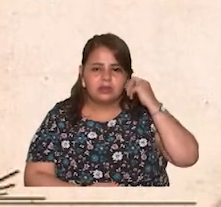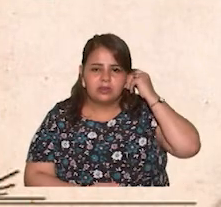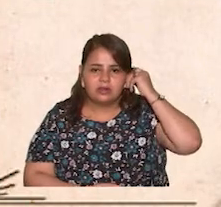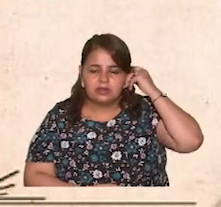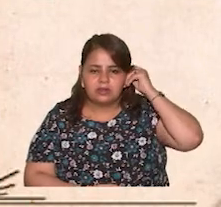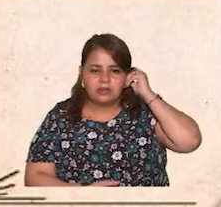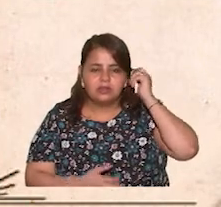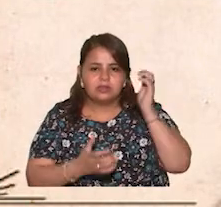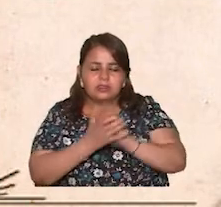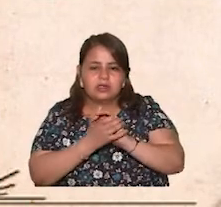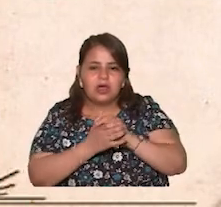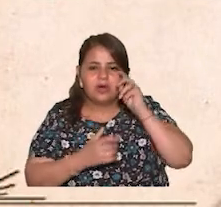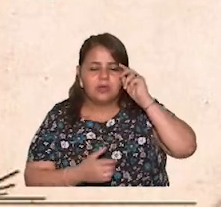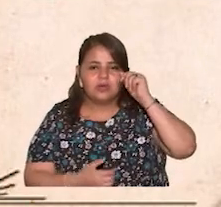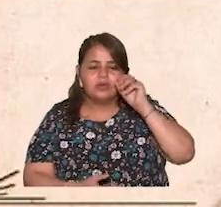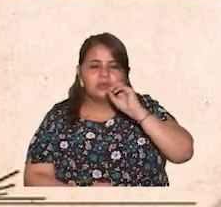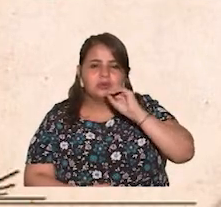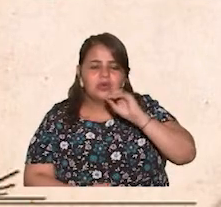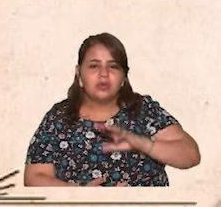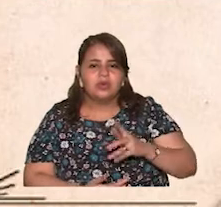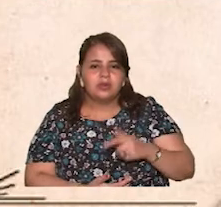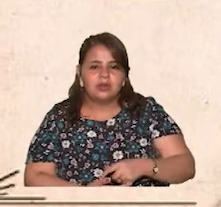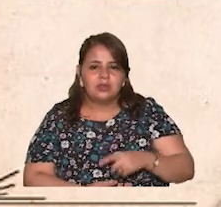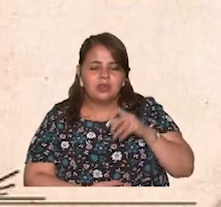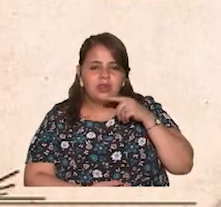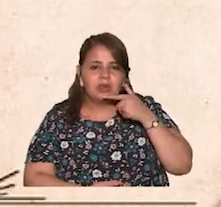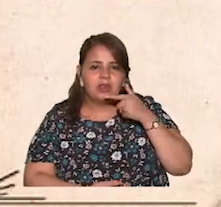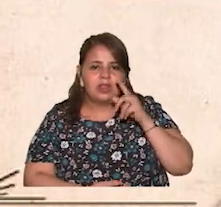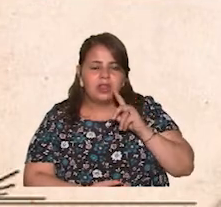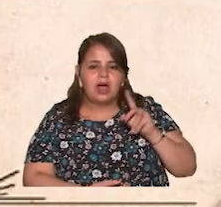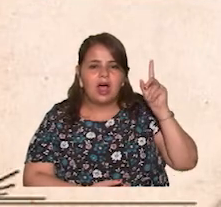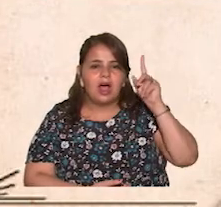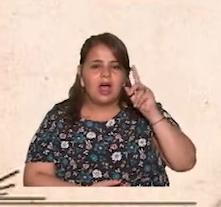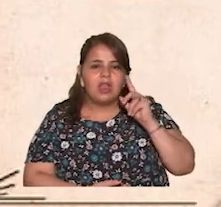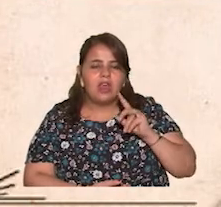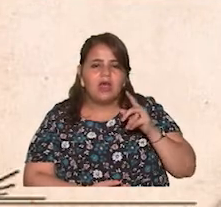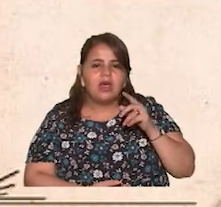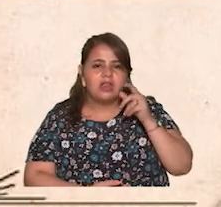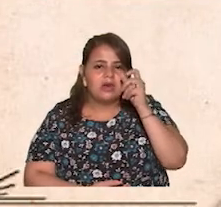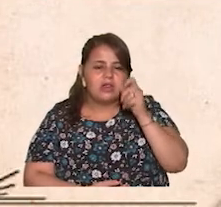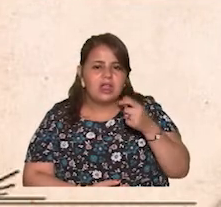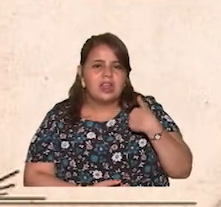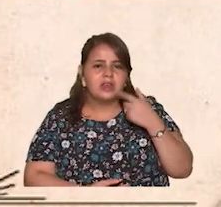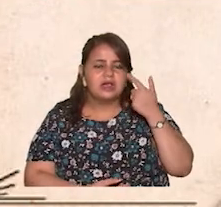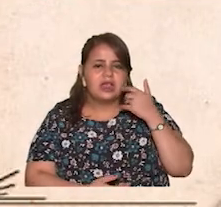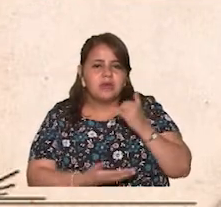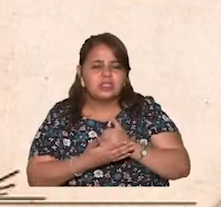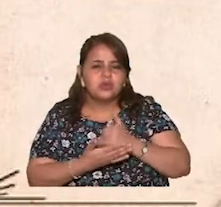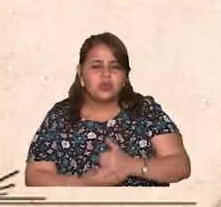عارف انه خلاص وقته قرب، وقت الحلال حضر، فبمعنى تحمل المسؤوليه. برضه نفس الكلمه